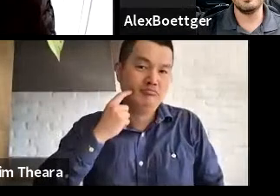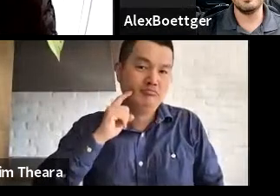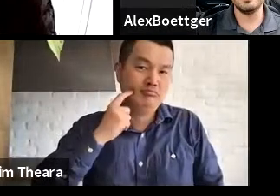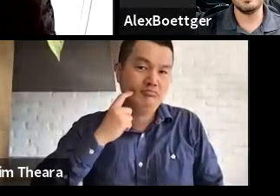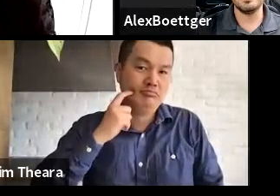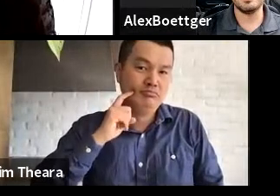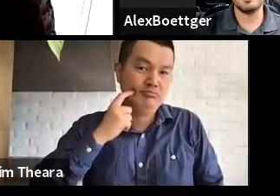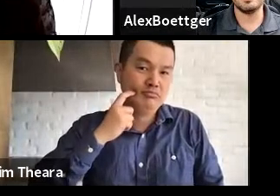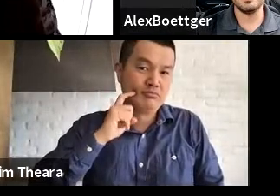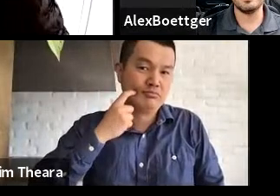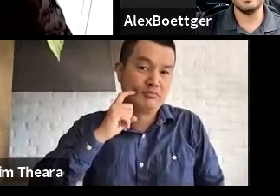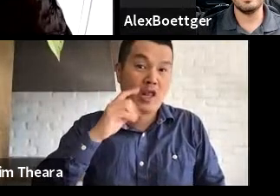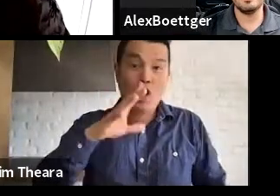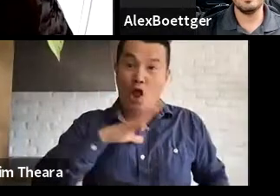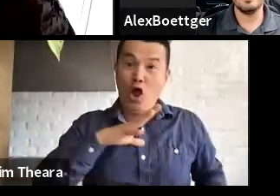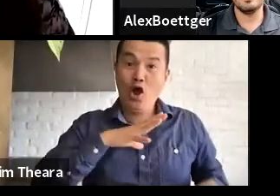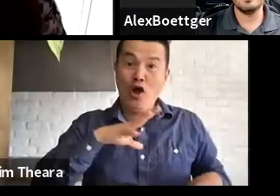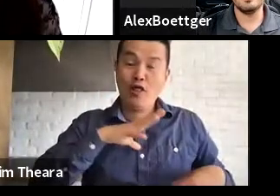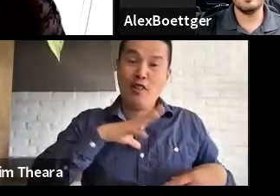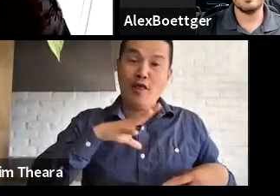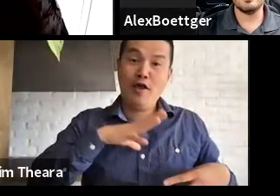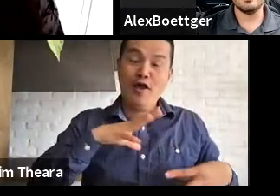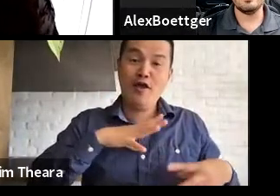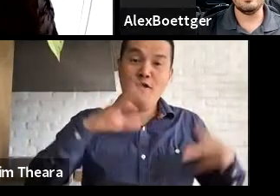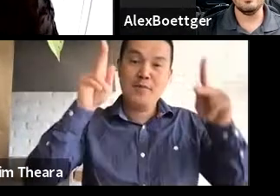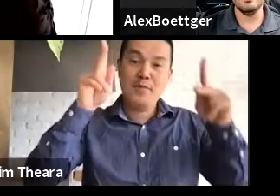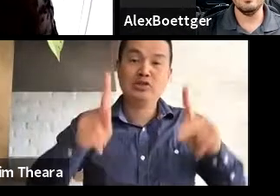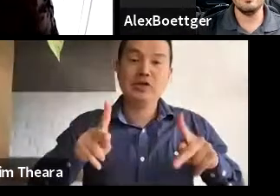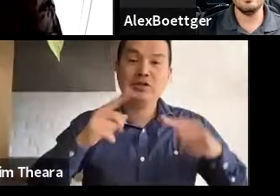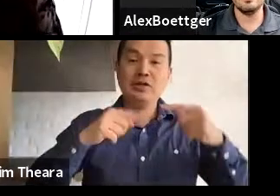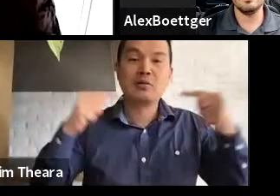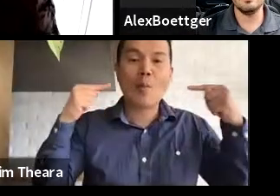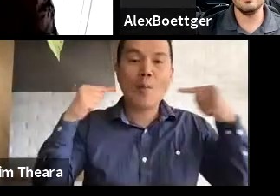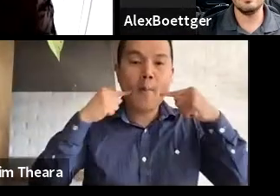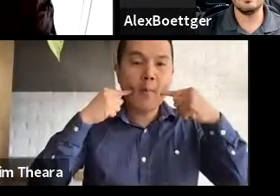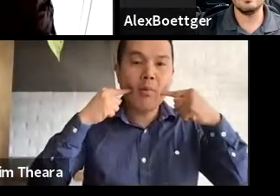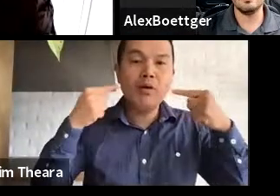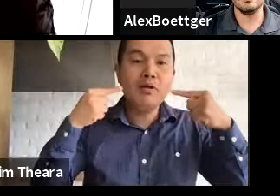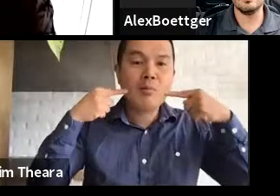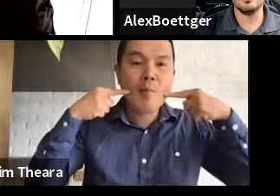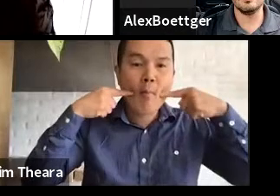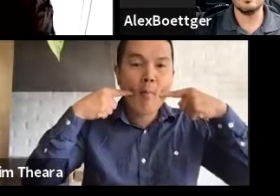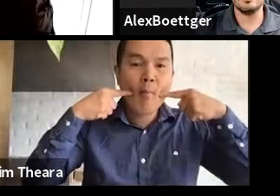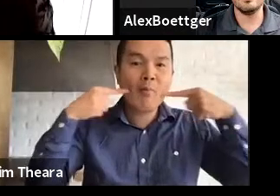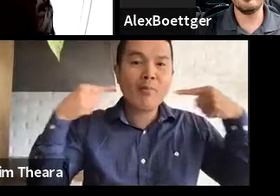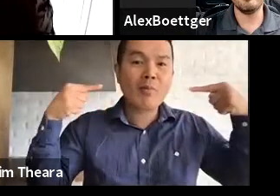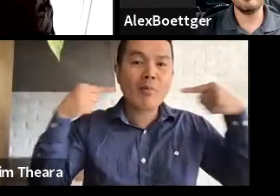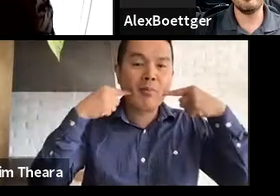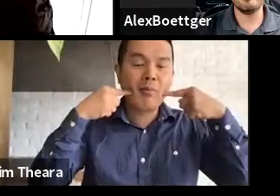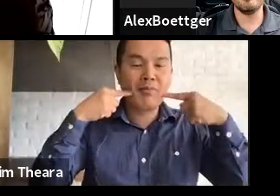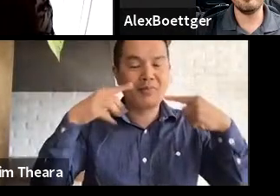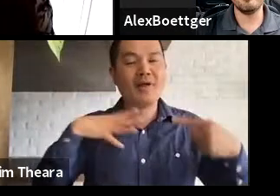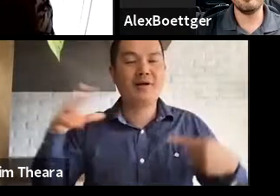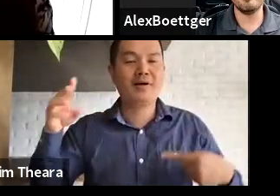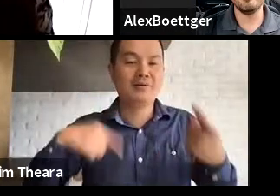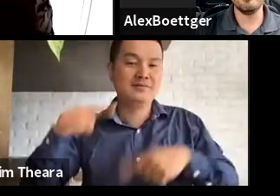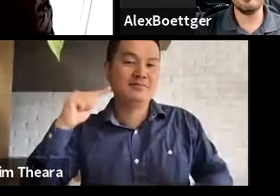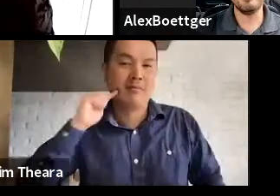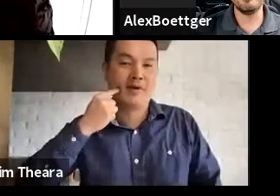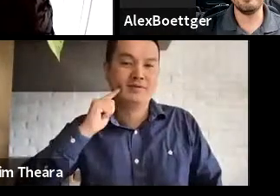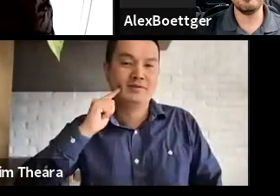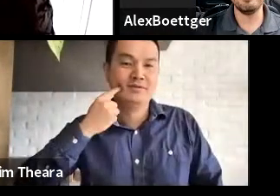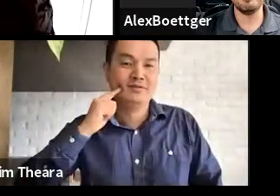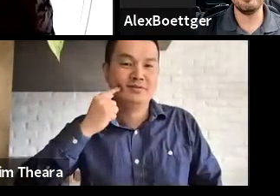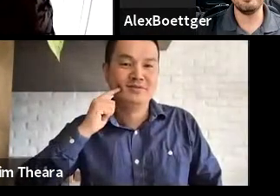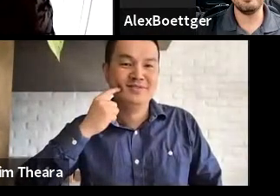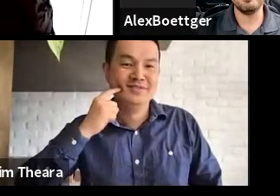parle. Donc, ça prend un signe qui est original aussi, qui n'est pas associé à d'autres personnes. Puis, il y en a aussi, ils ont des fossettes.